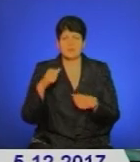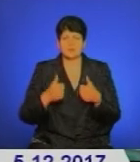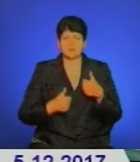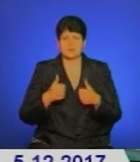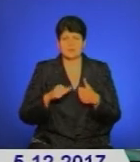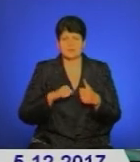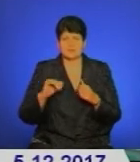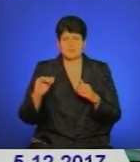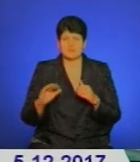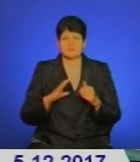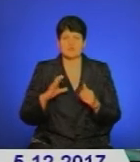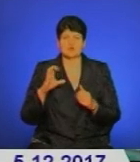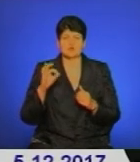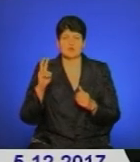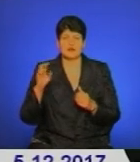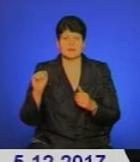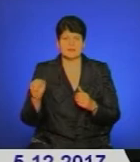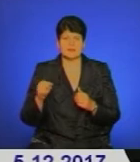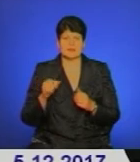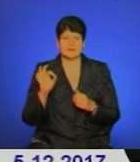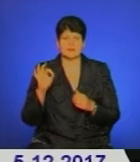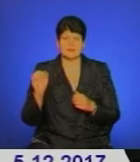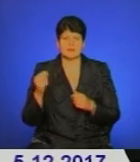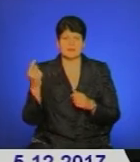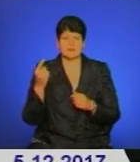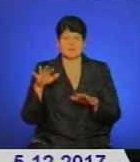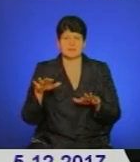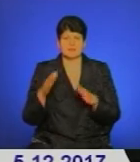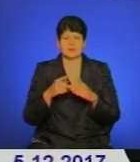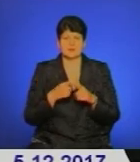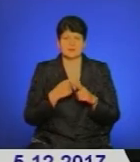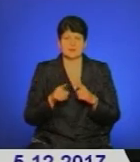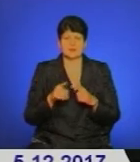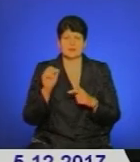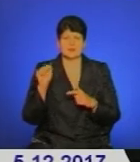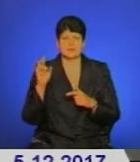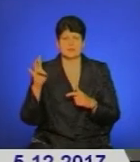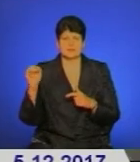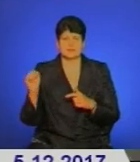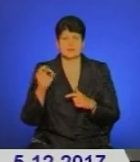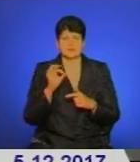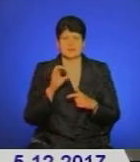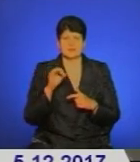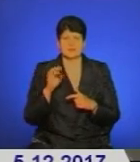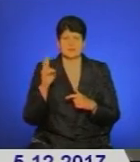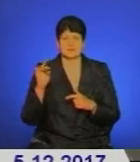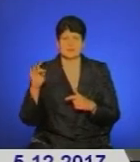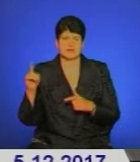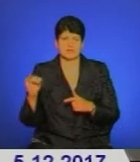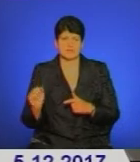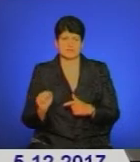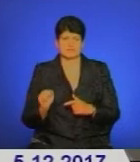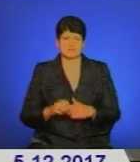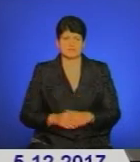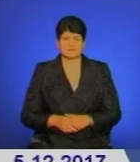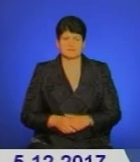молодшій групі став Сокальський Олександр. У старшій перше місце розділили Анастасія Черняк і Остап Козира. Соломія Струс, Андрій Бодак,